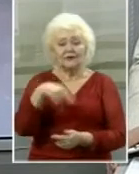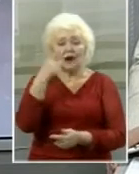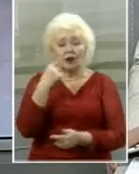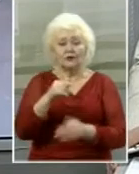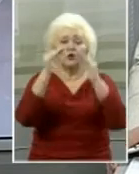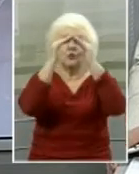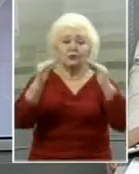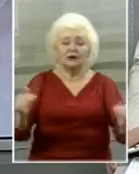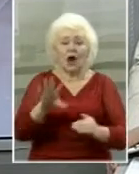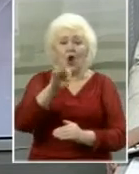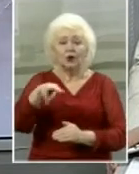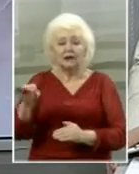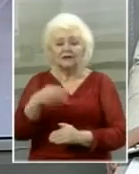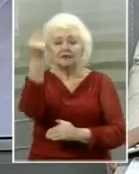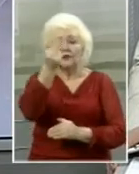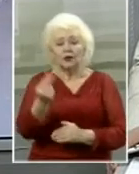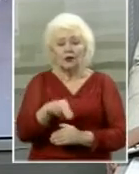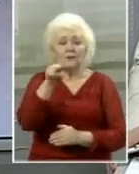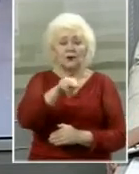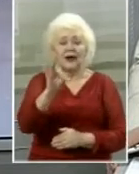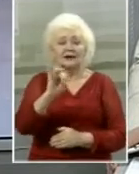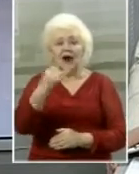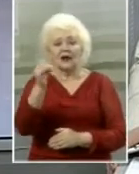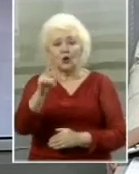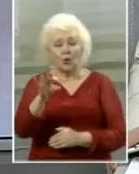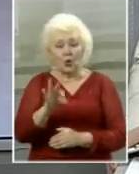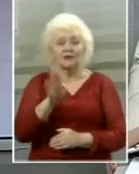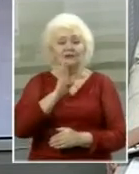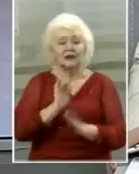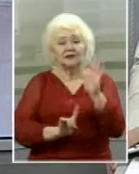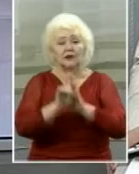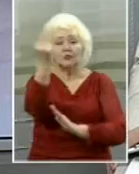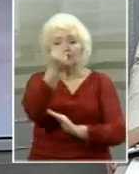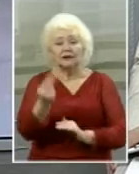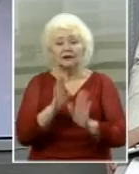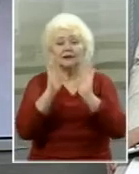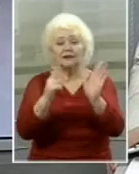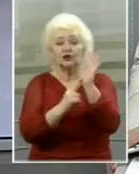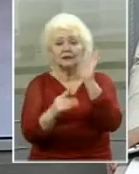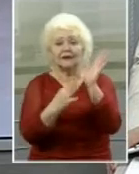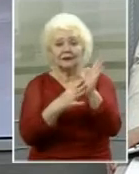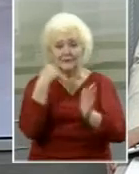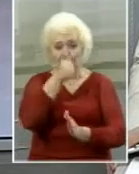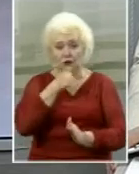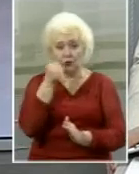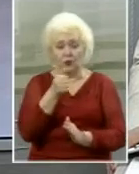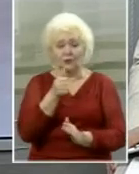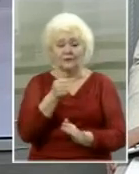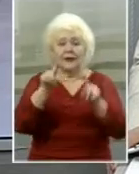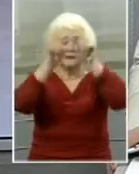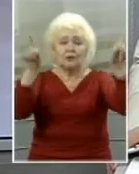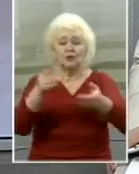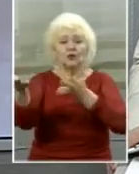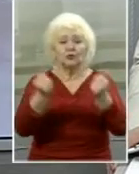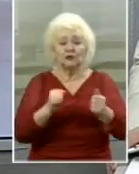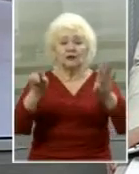про будиночок олешківської художниці Поліни Райко. Ця жінка почала малювати лише у 69 років. За полотно собі